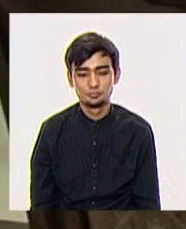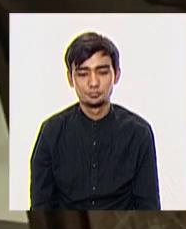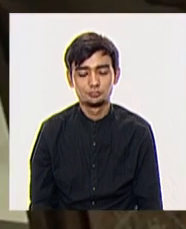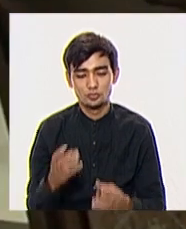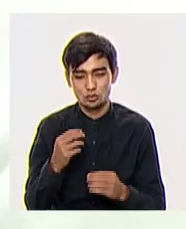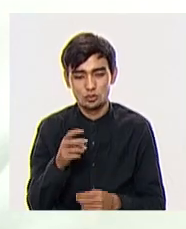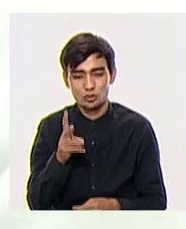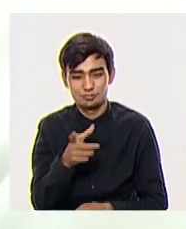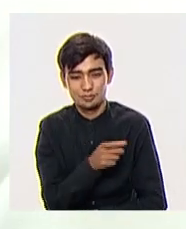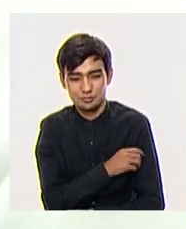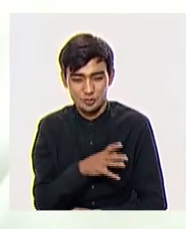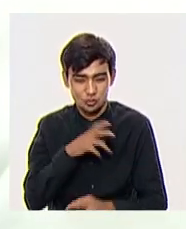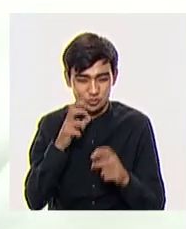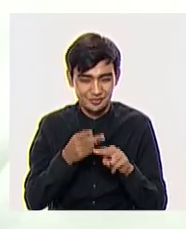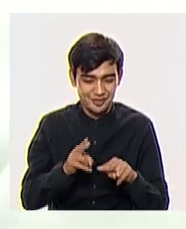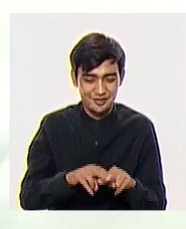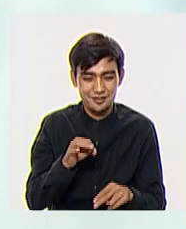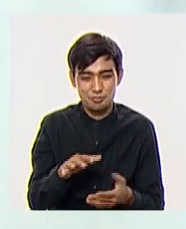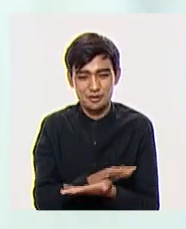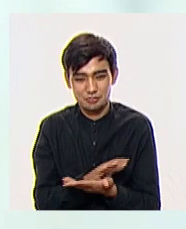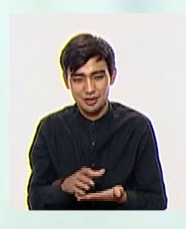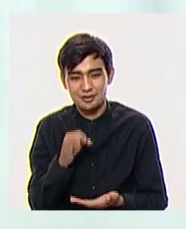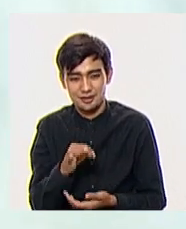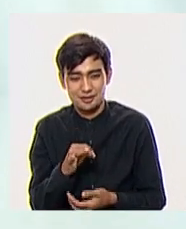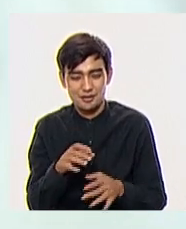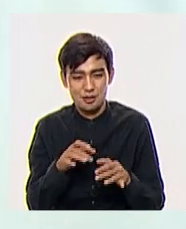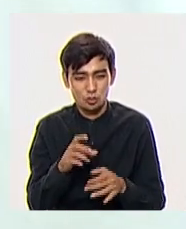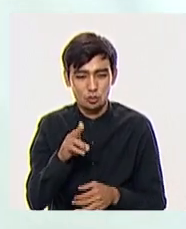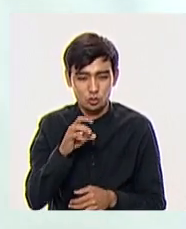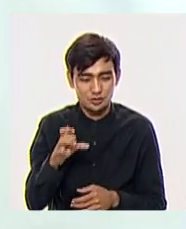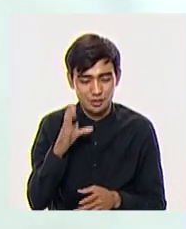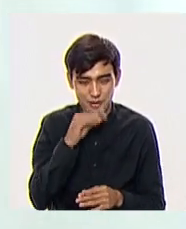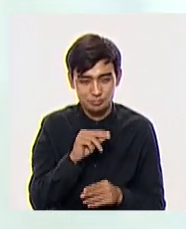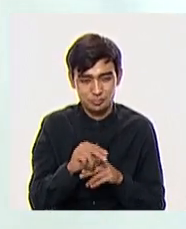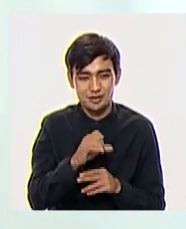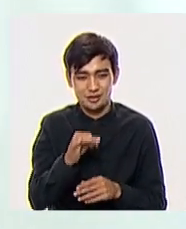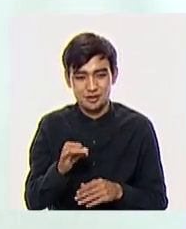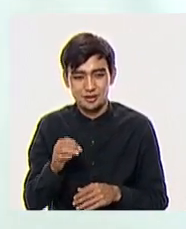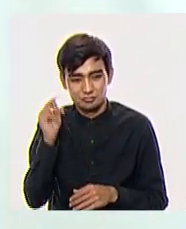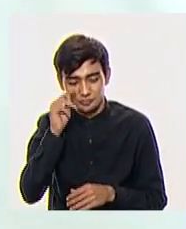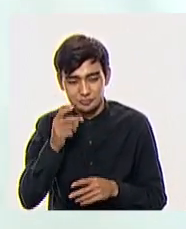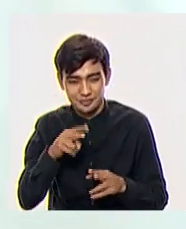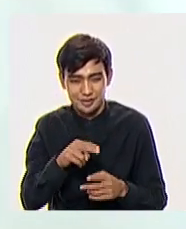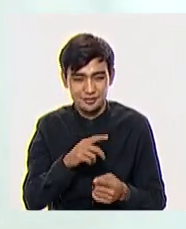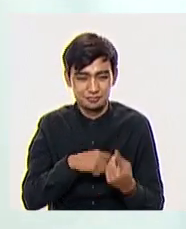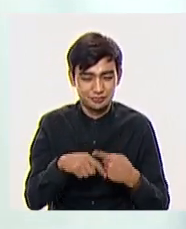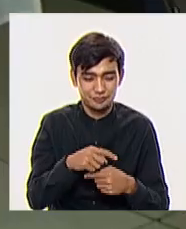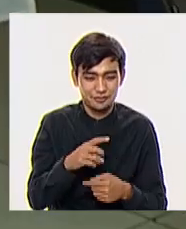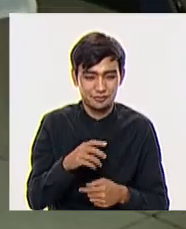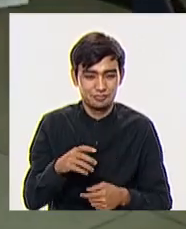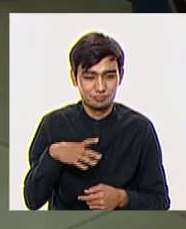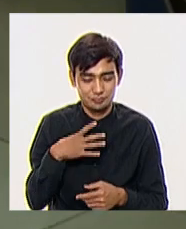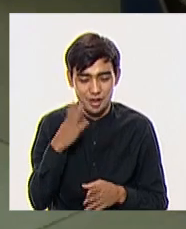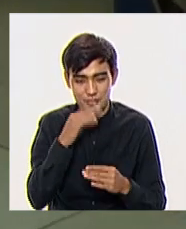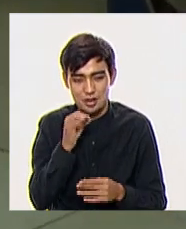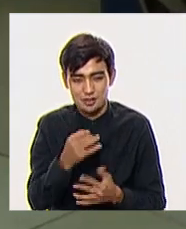Также для вакцинированных студентов планируют организовать бесплатные языковые компьютерные курсы и занятия по развитию предпринимательских навыков. В некоторых